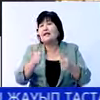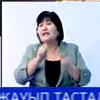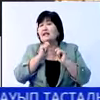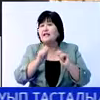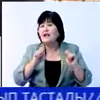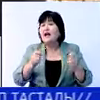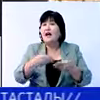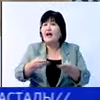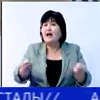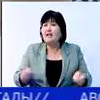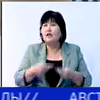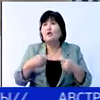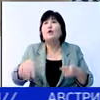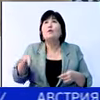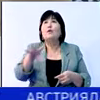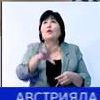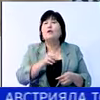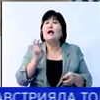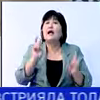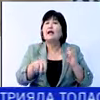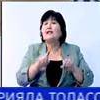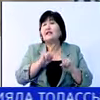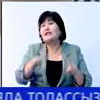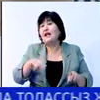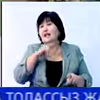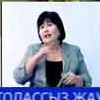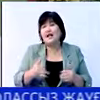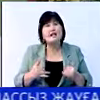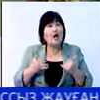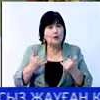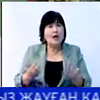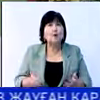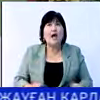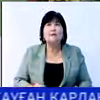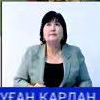сыйлықтар, ыдыс түрлері бар. Мұның бәрі келушілердің ерекше назарын аударуда.